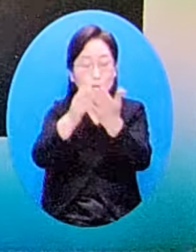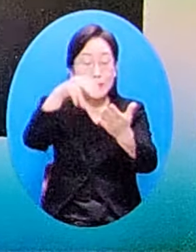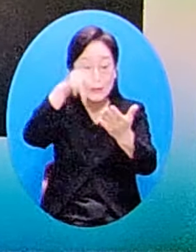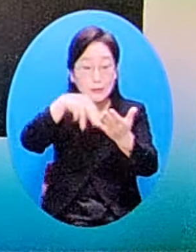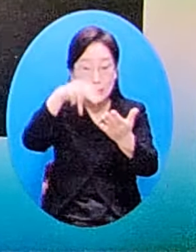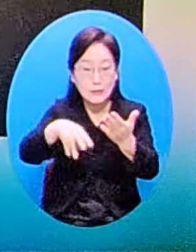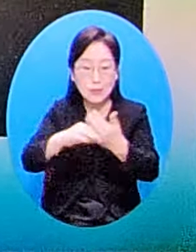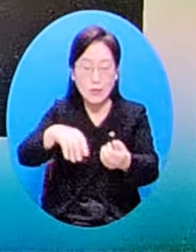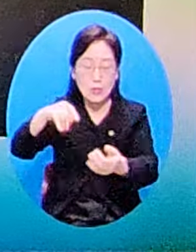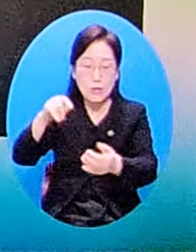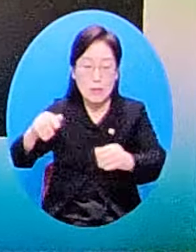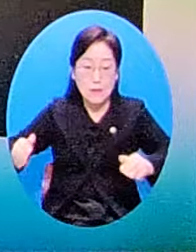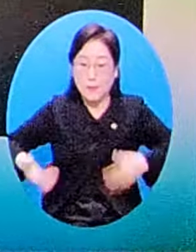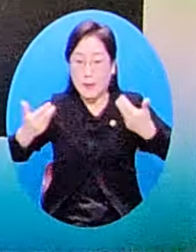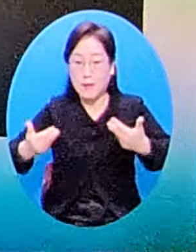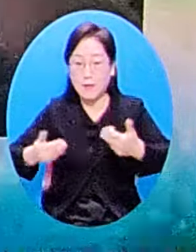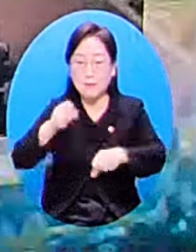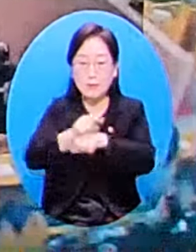급한 성격이 고침받고